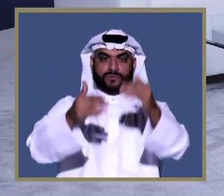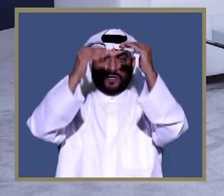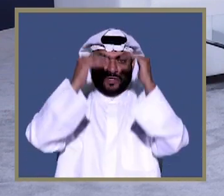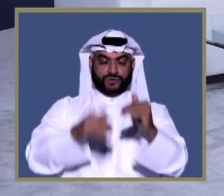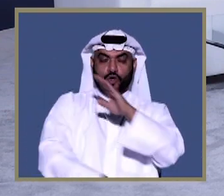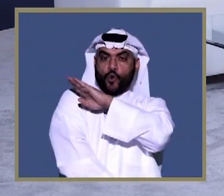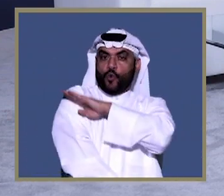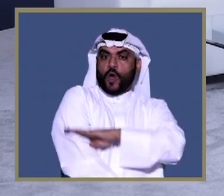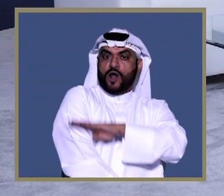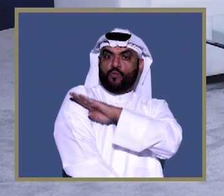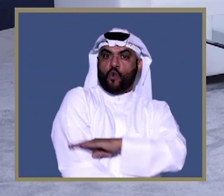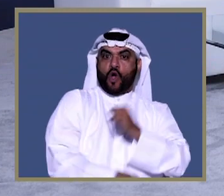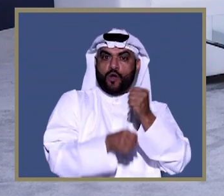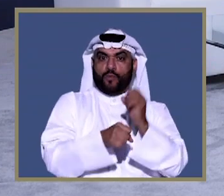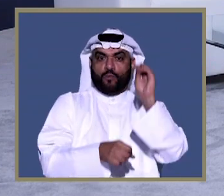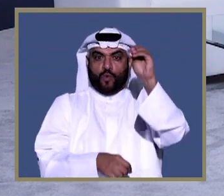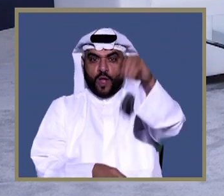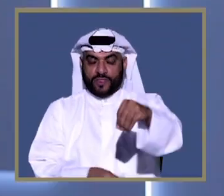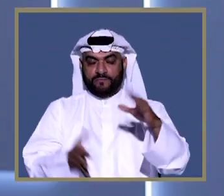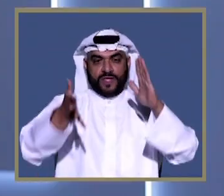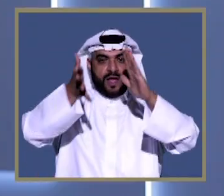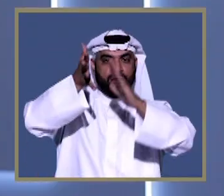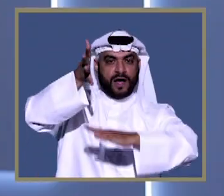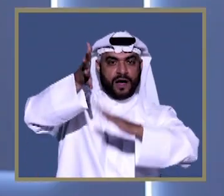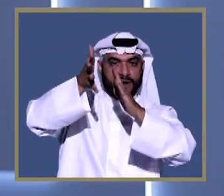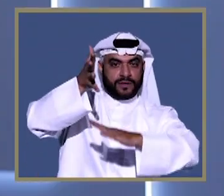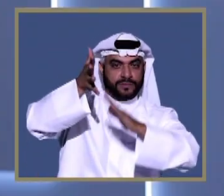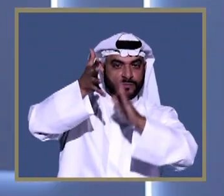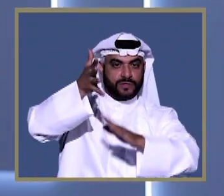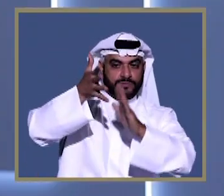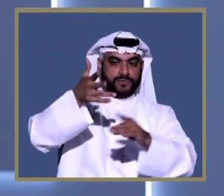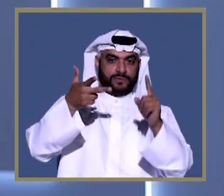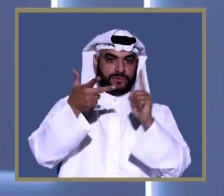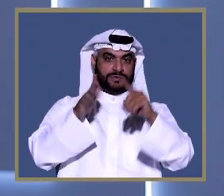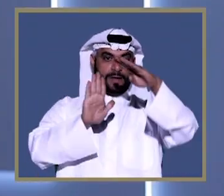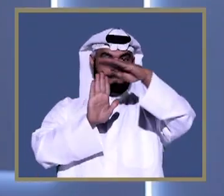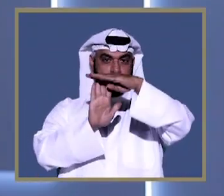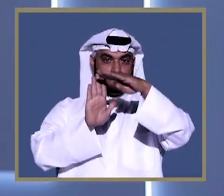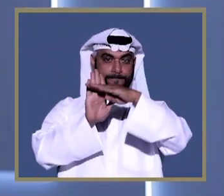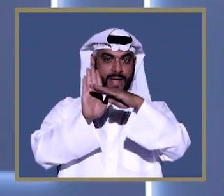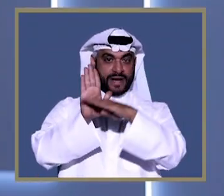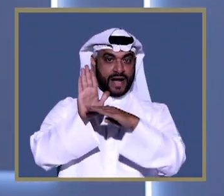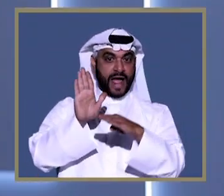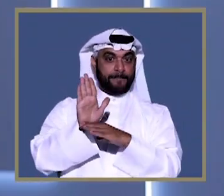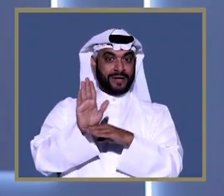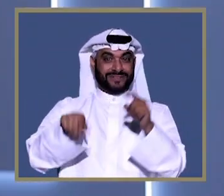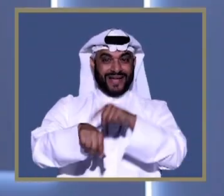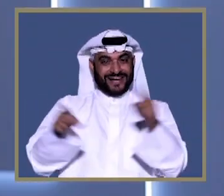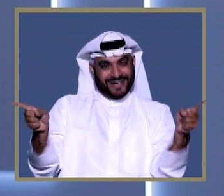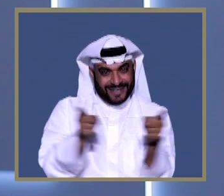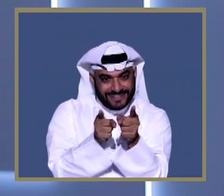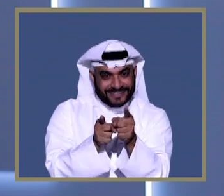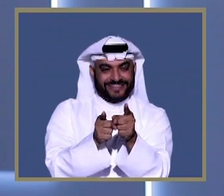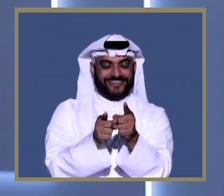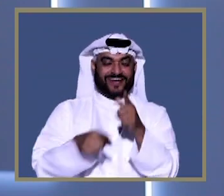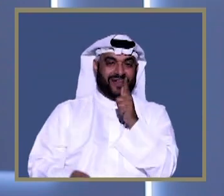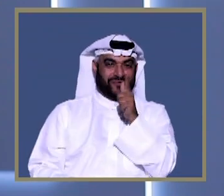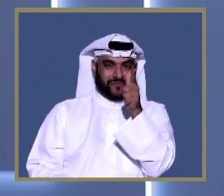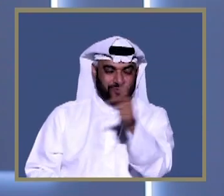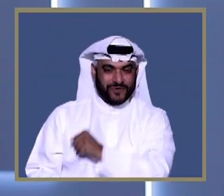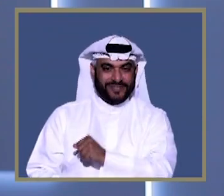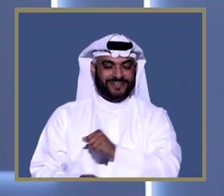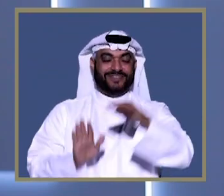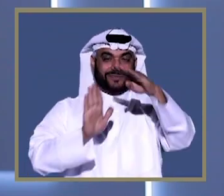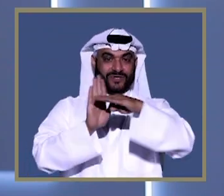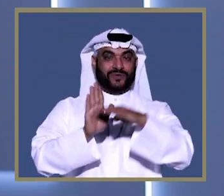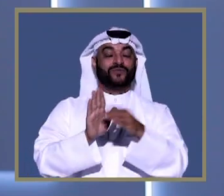العمالة والموظفين. وأخيرا البرنامج لا يقتصر على هذه المواضيع فقط،